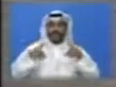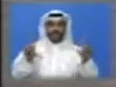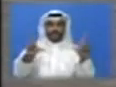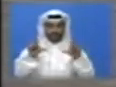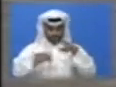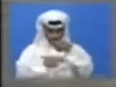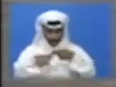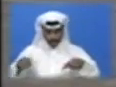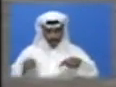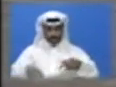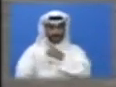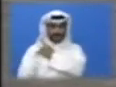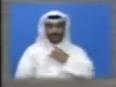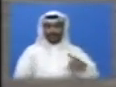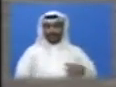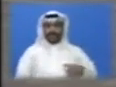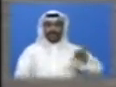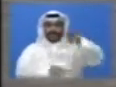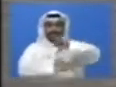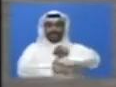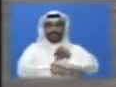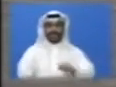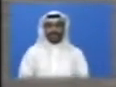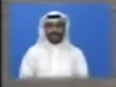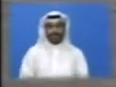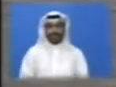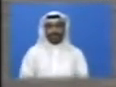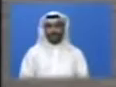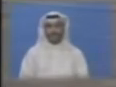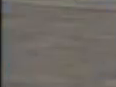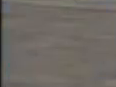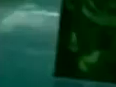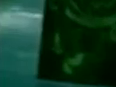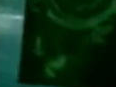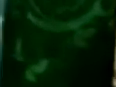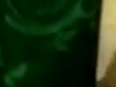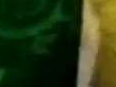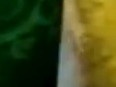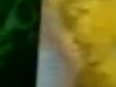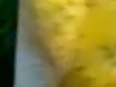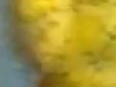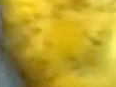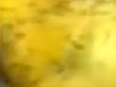الرؤوف، تلفزيون دولة الكويت، من أمام برلمان صربيا بلغراد.